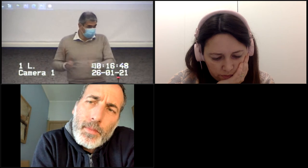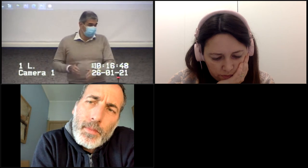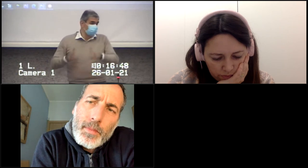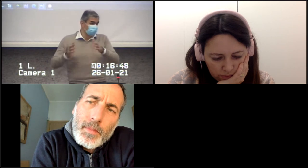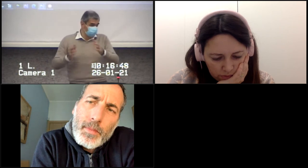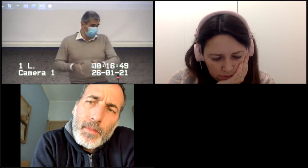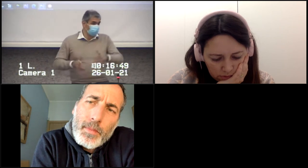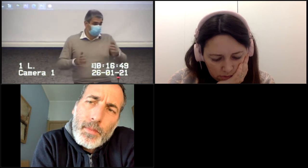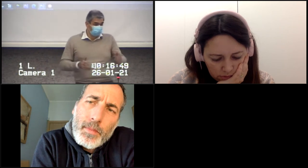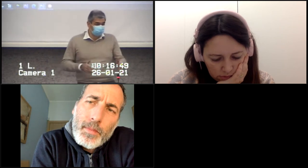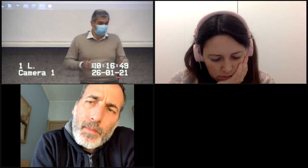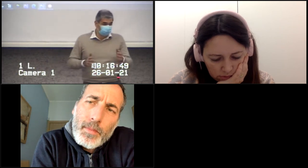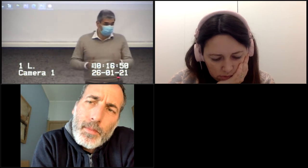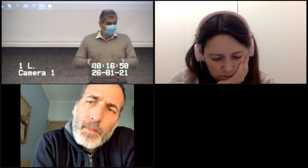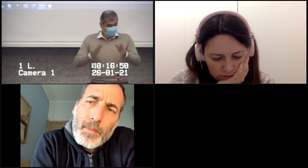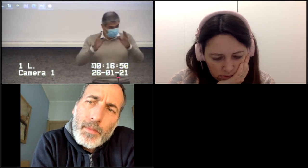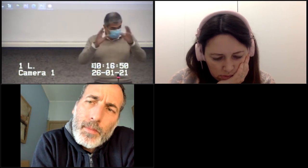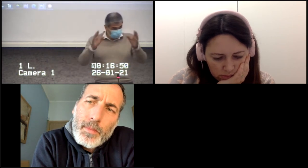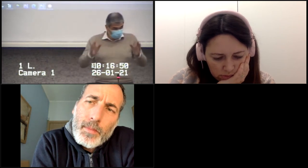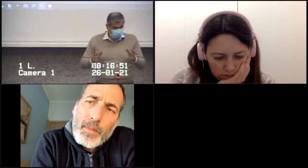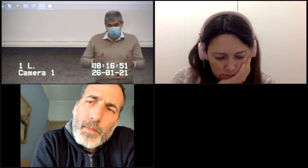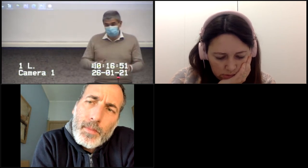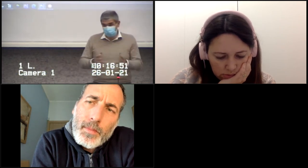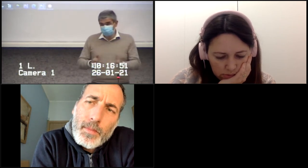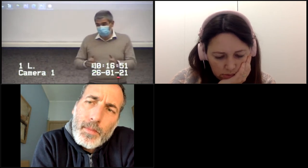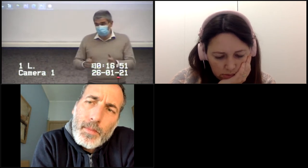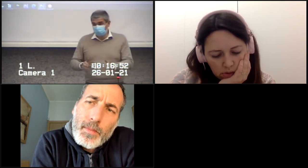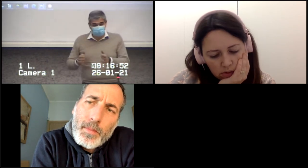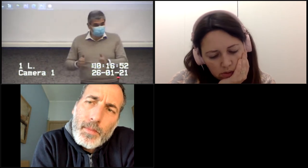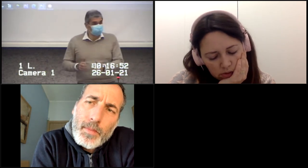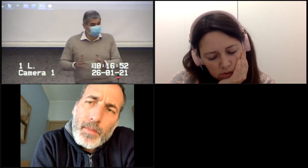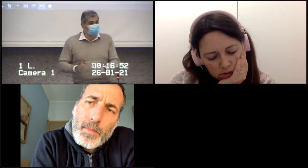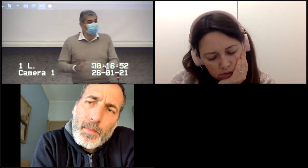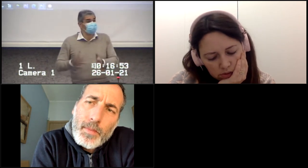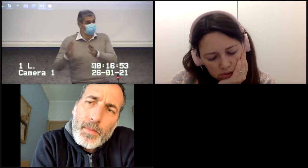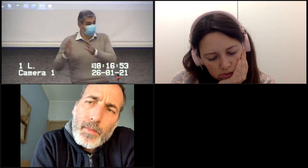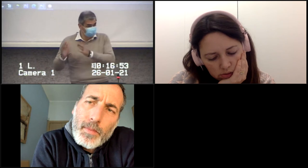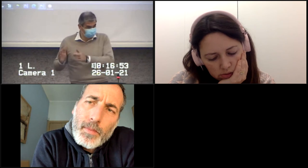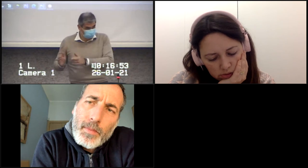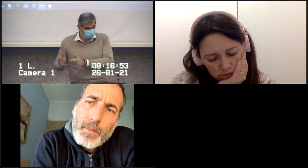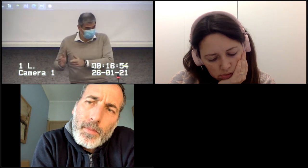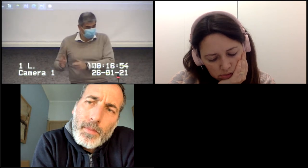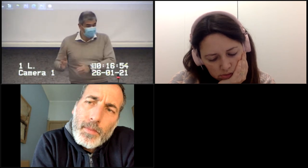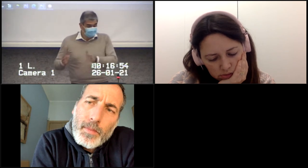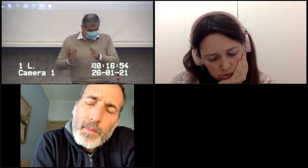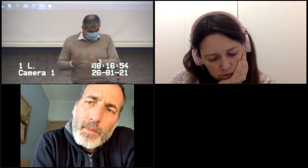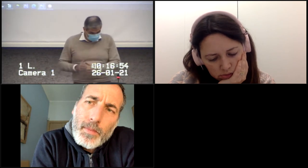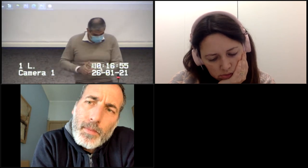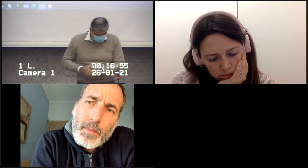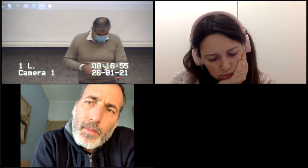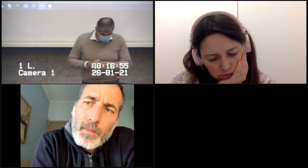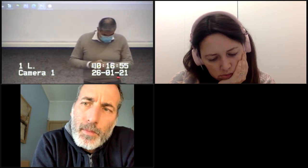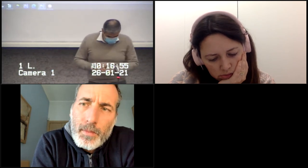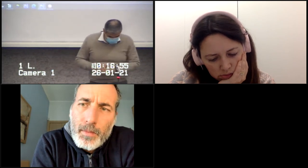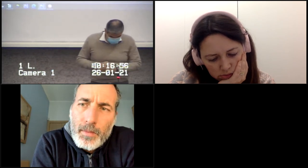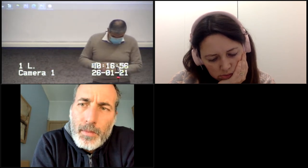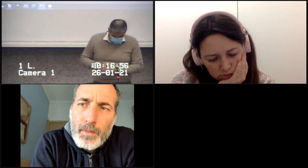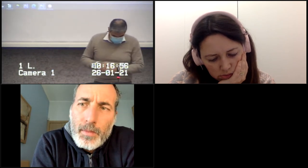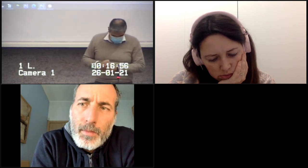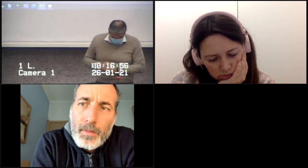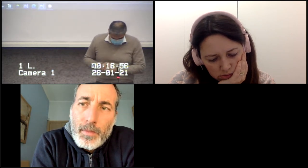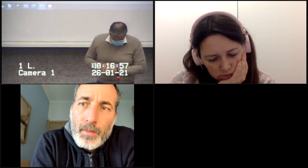le alienazioni, rinunce e quant'altro, come voce rientra poi nella partita degli investimenti. E quindi la